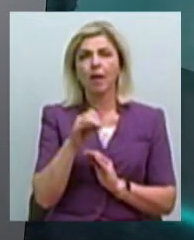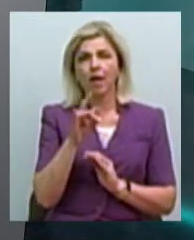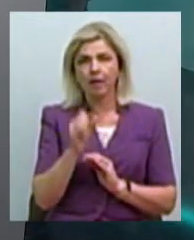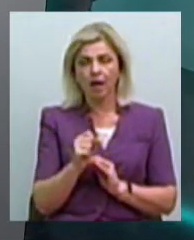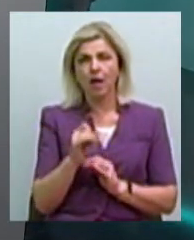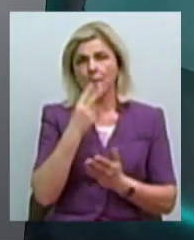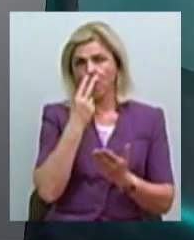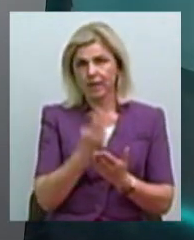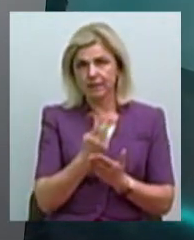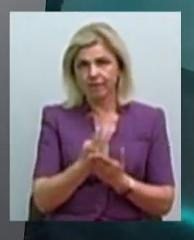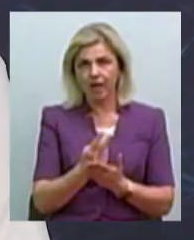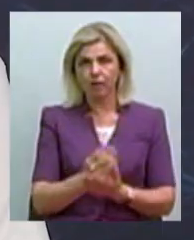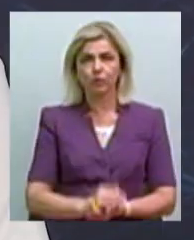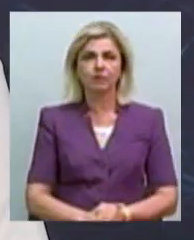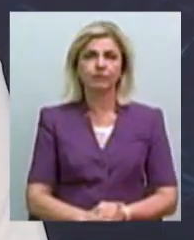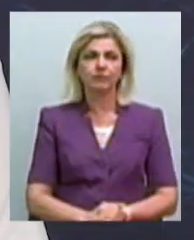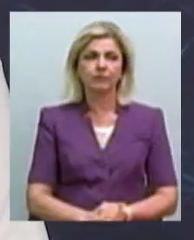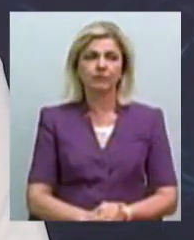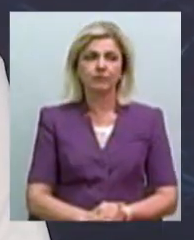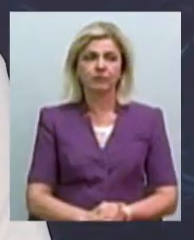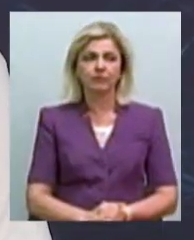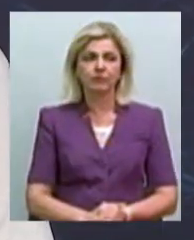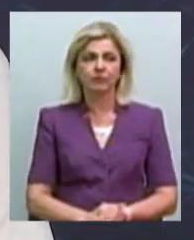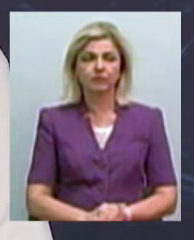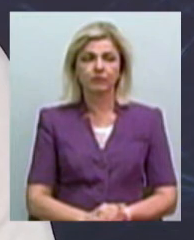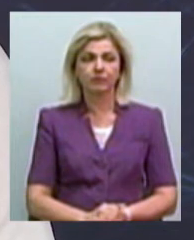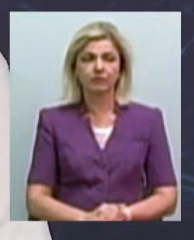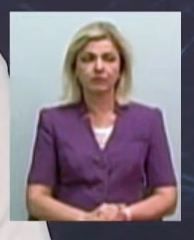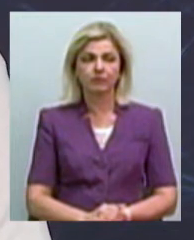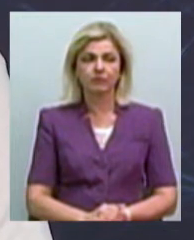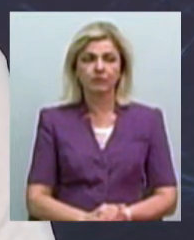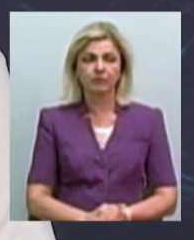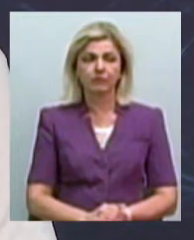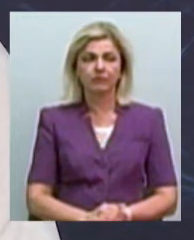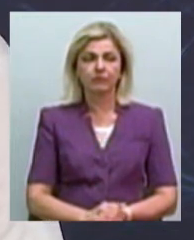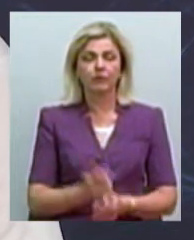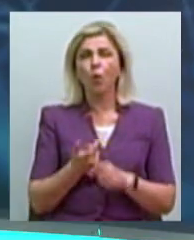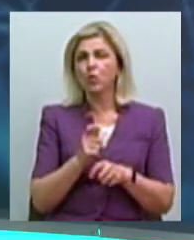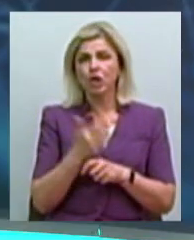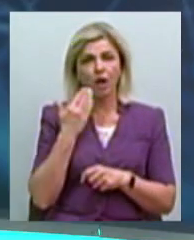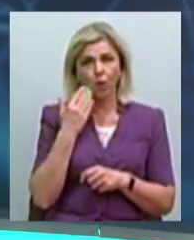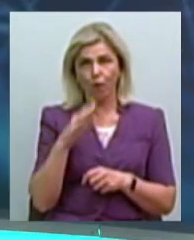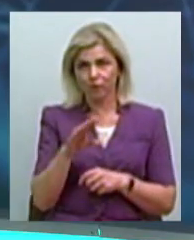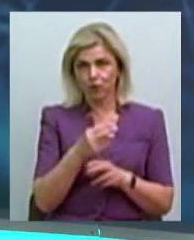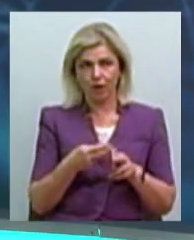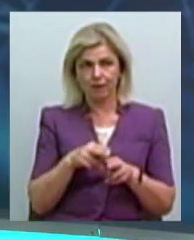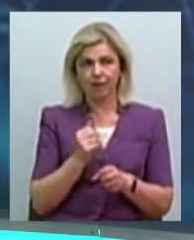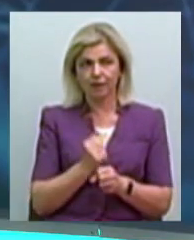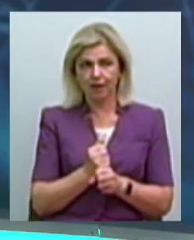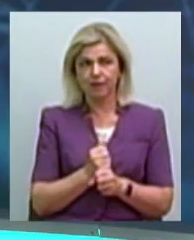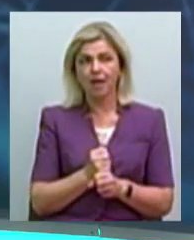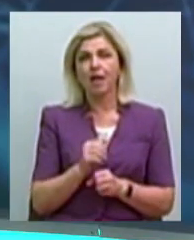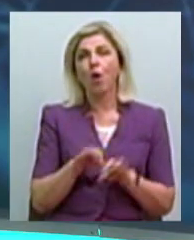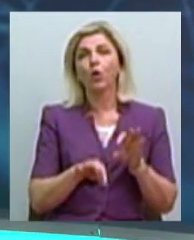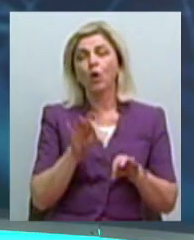все представлялось, ну, технологическим образом. Сейчас, вы же понимаете, очень легко это все делается. Поэтому